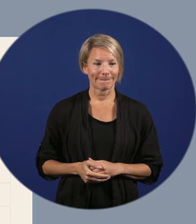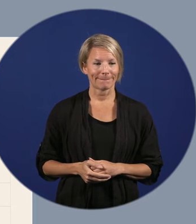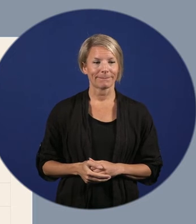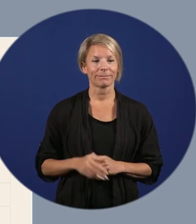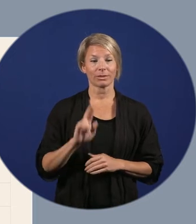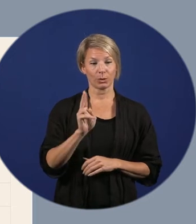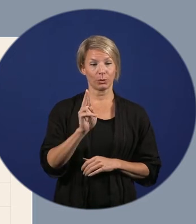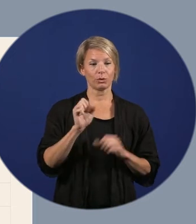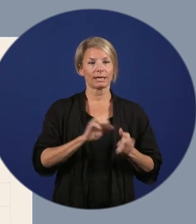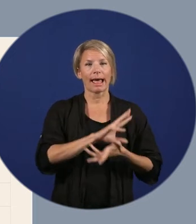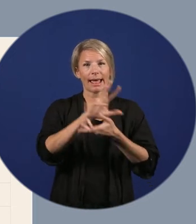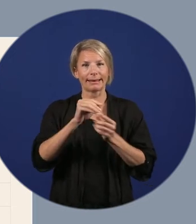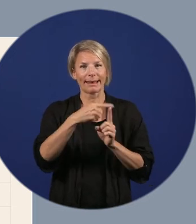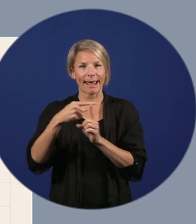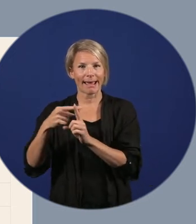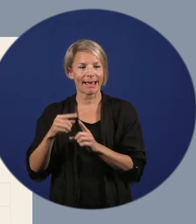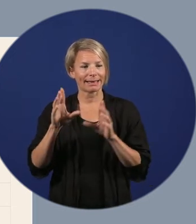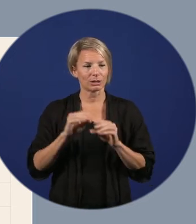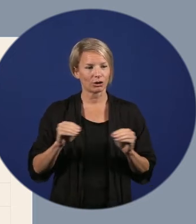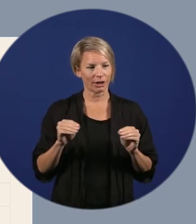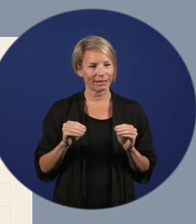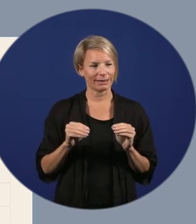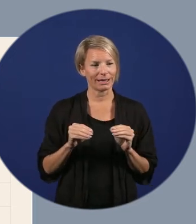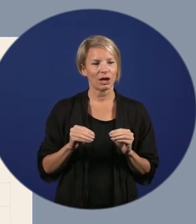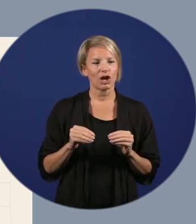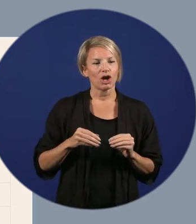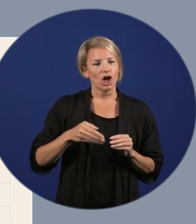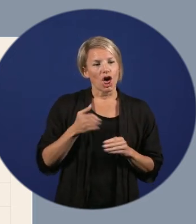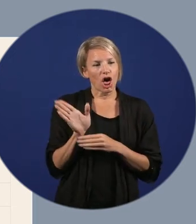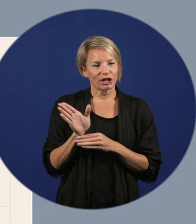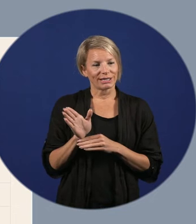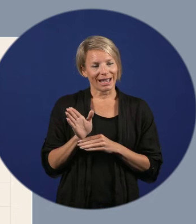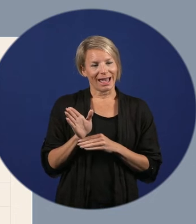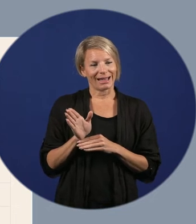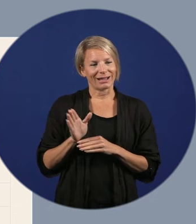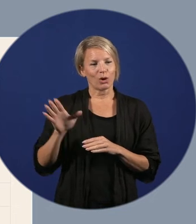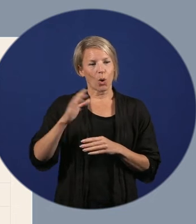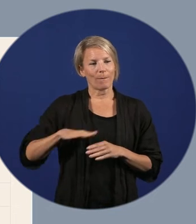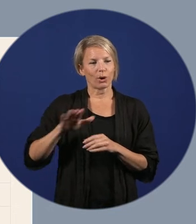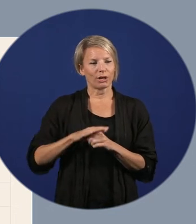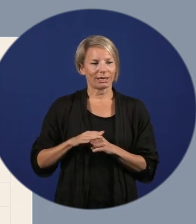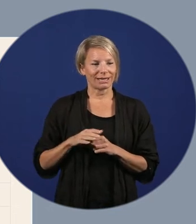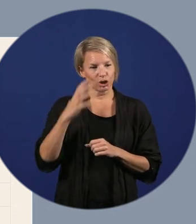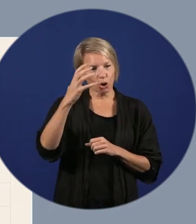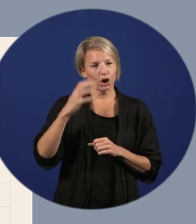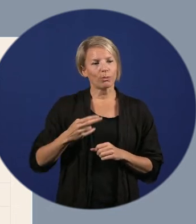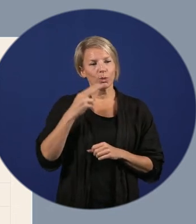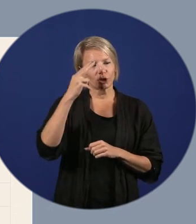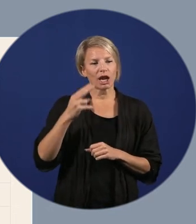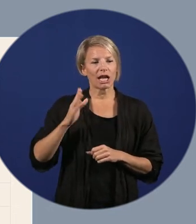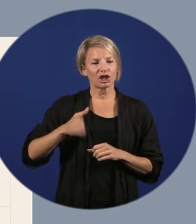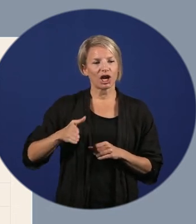Då är det dags att addera resultatet från östra riksområdet, där Stockholm, Uppsala, Södermanland, Östergötland,